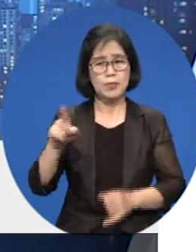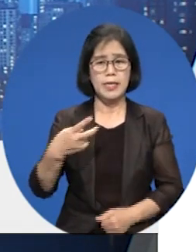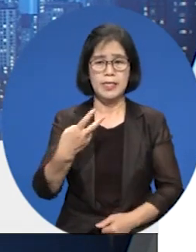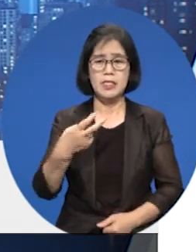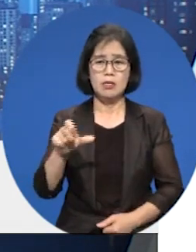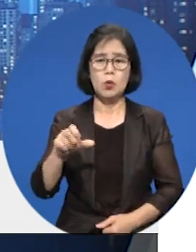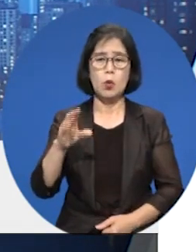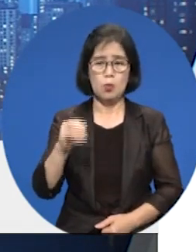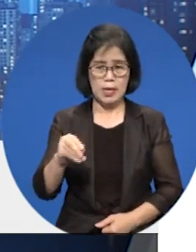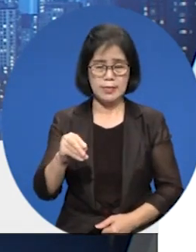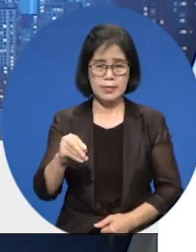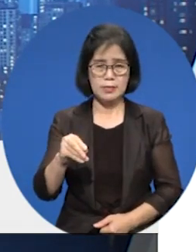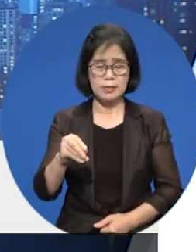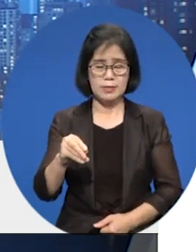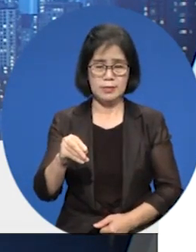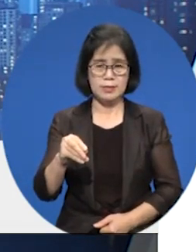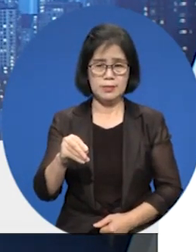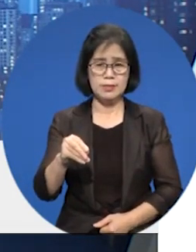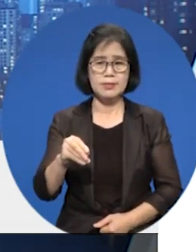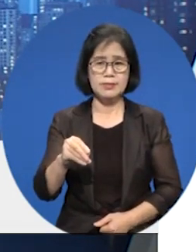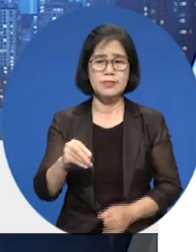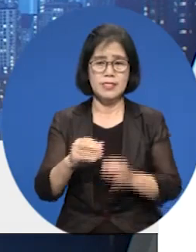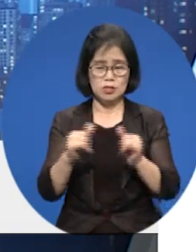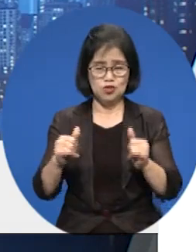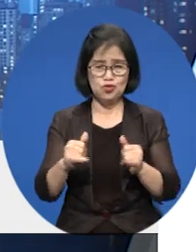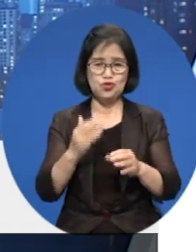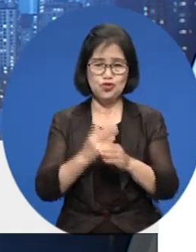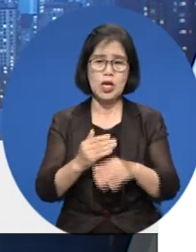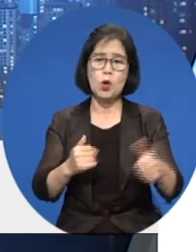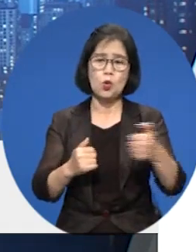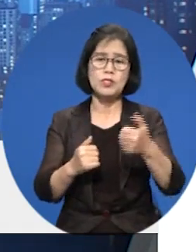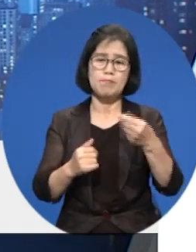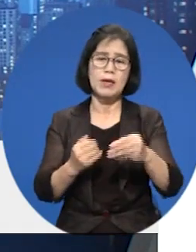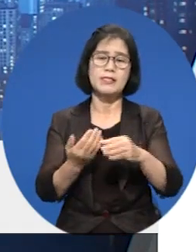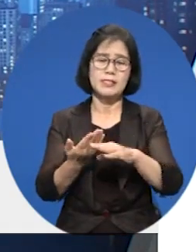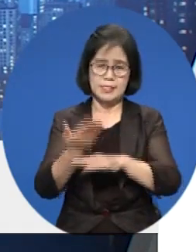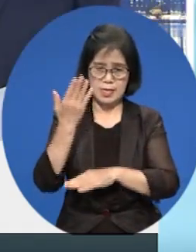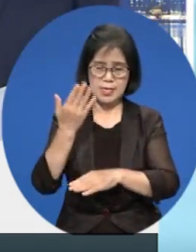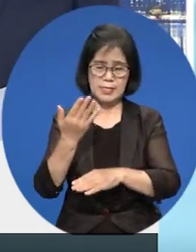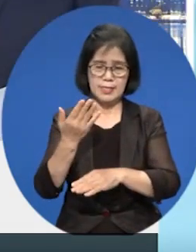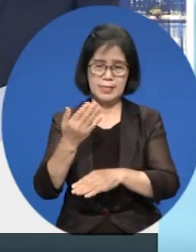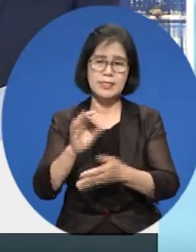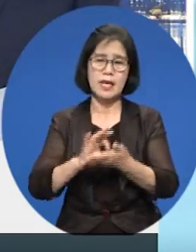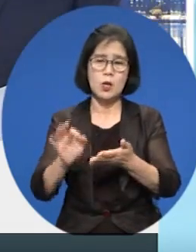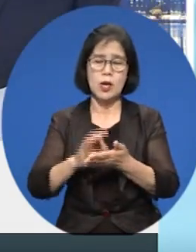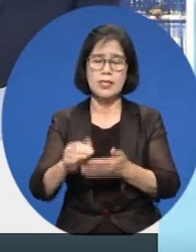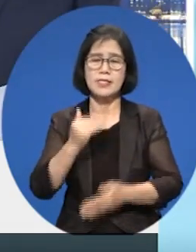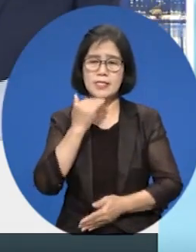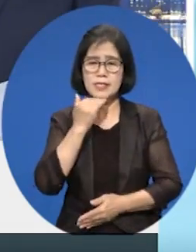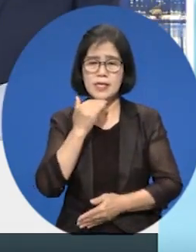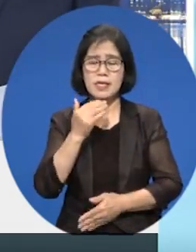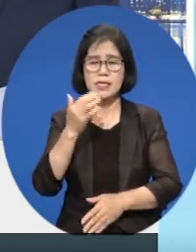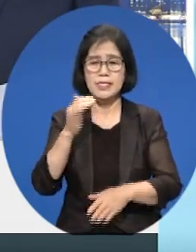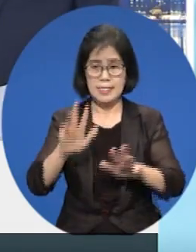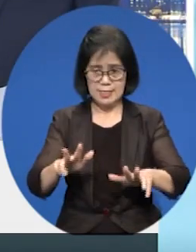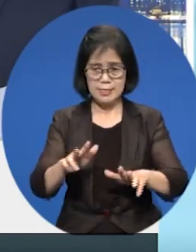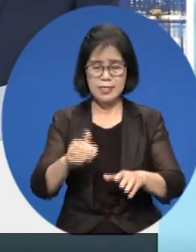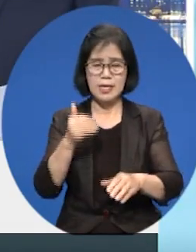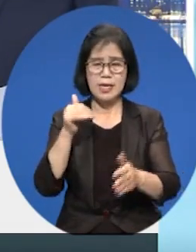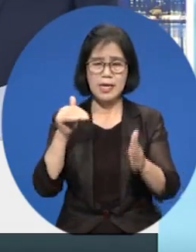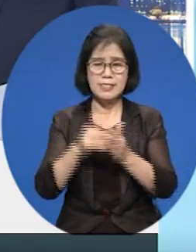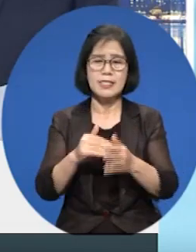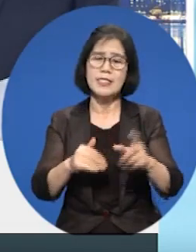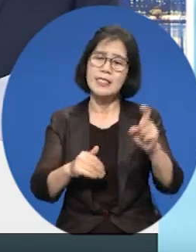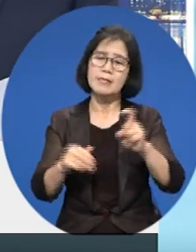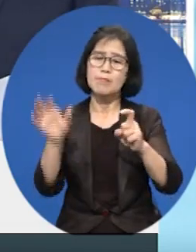적어도 50만 이상의 시민들이 이용하기를 기대 하니까 전체 목표 의한 10% 수준이다 이렇게 말씀드릴 수